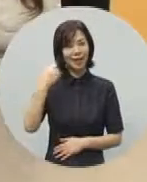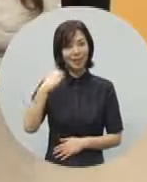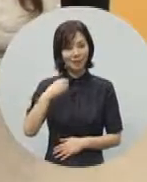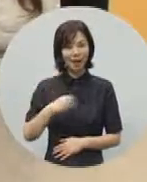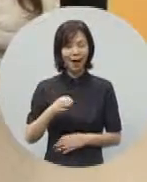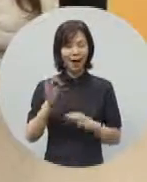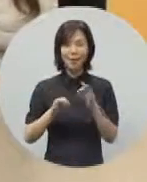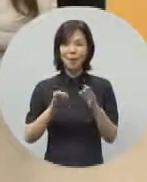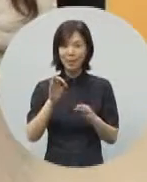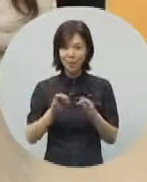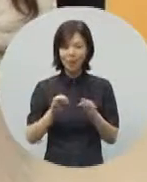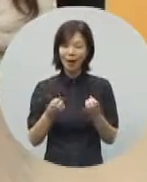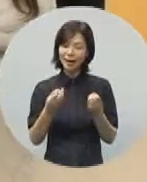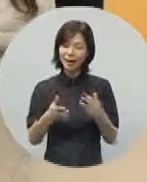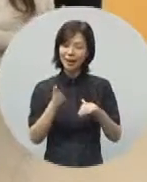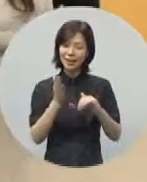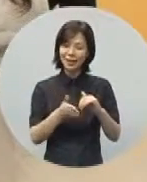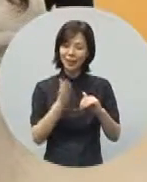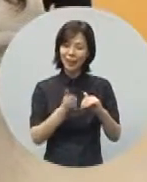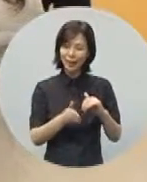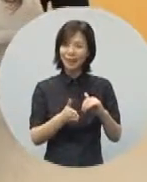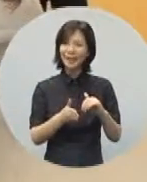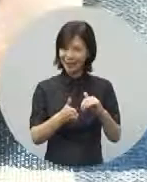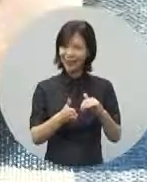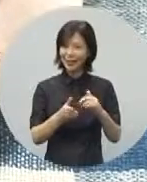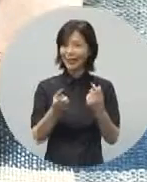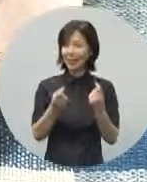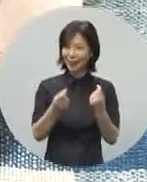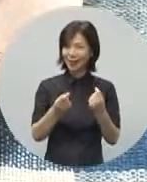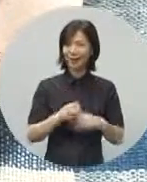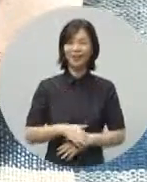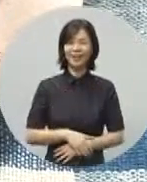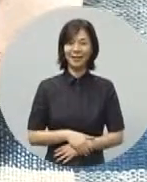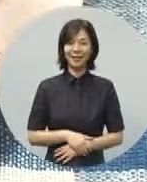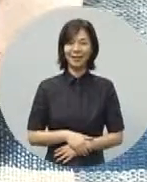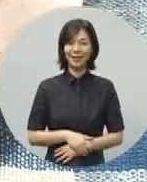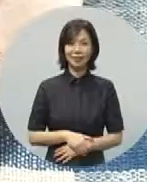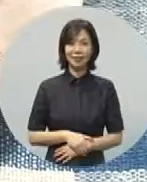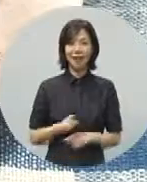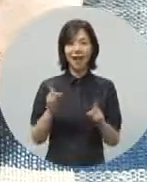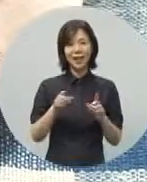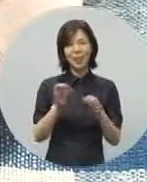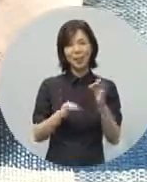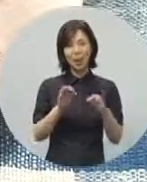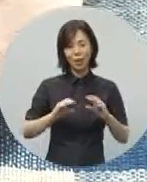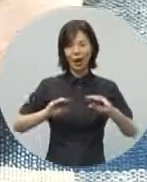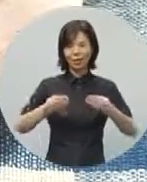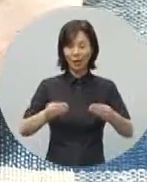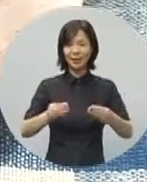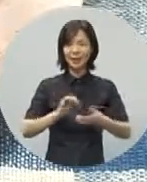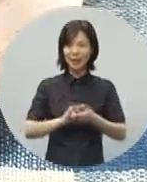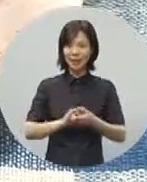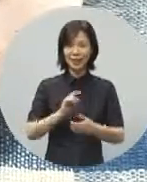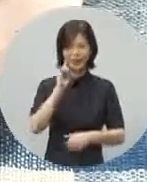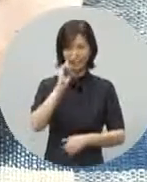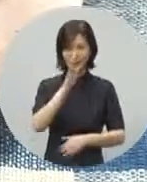の新しい、 そうですね、 おつまみの形ということで、 枝豆の春巻き、ぜひお試しください。